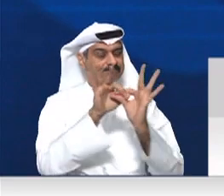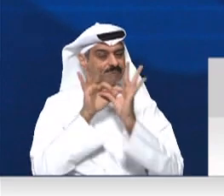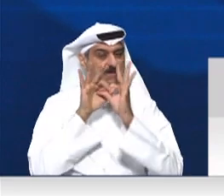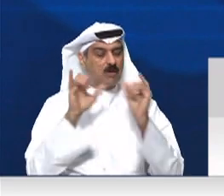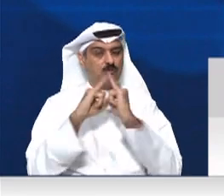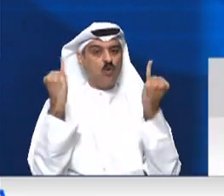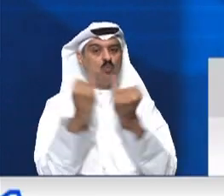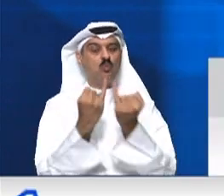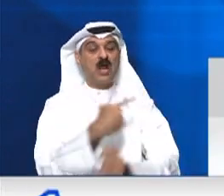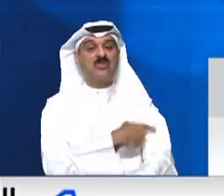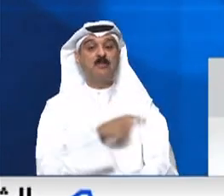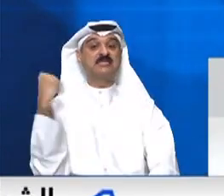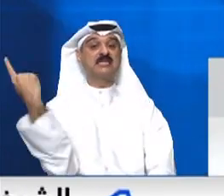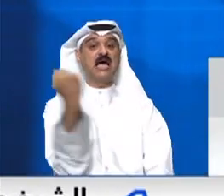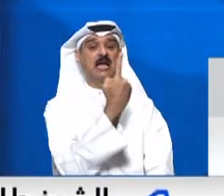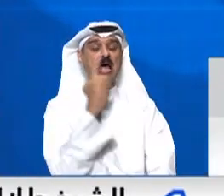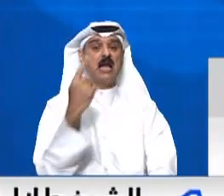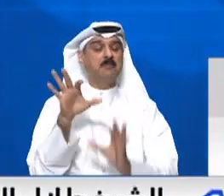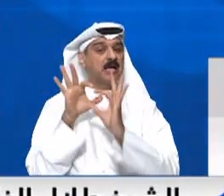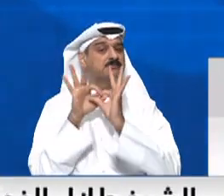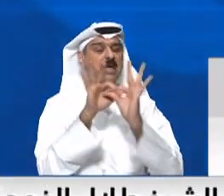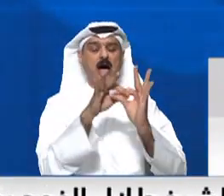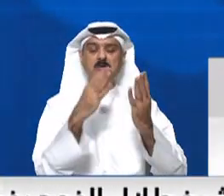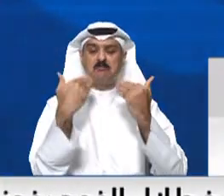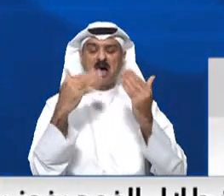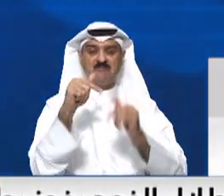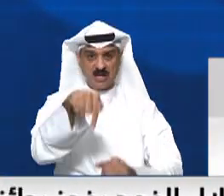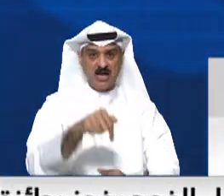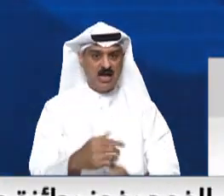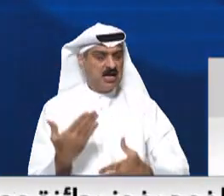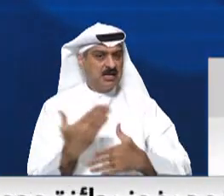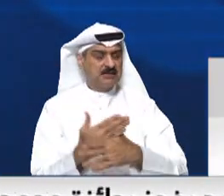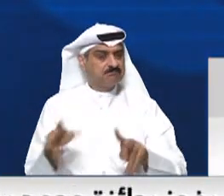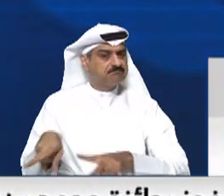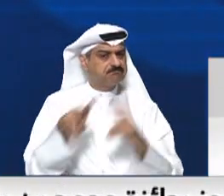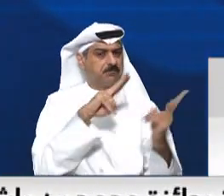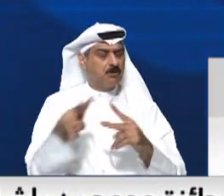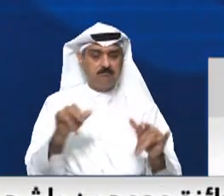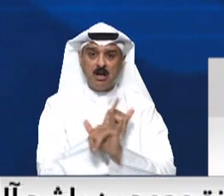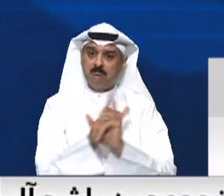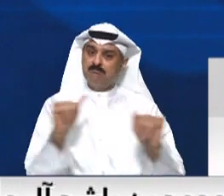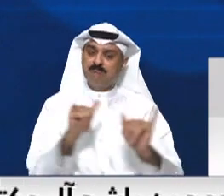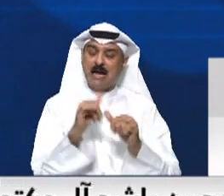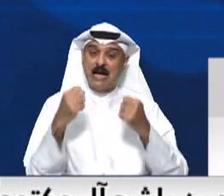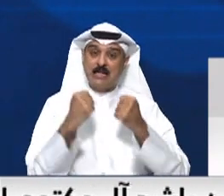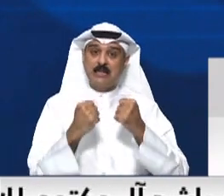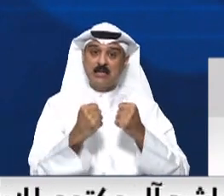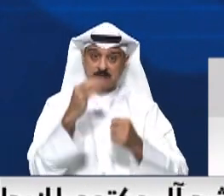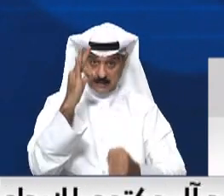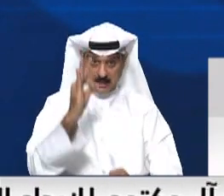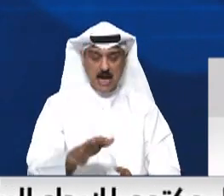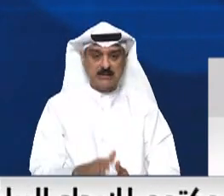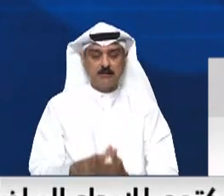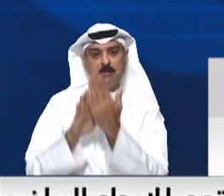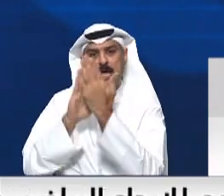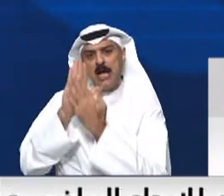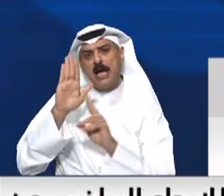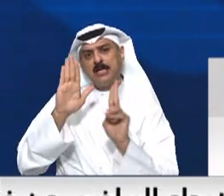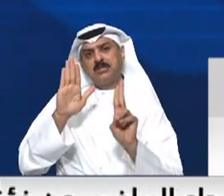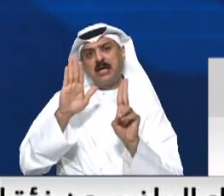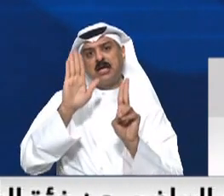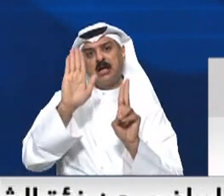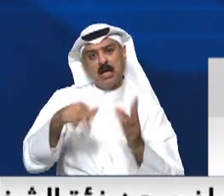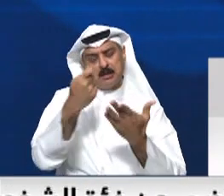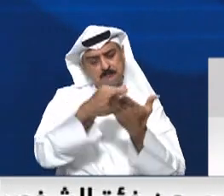منظمة الصحة العالمية في موضوع إجلاء باقي الجرحى والطواقم الطبية إلى حين تقديم تقرير يوضح ما